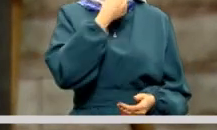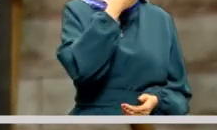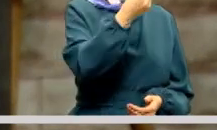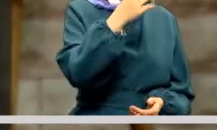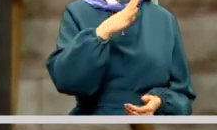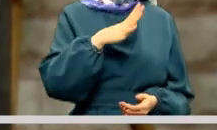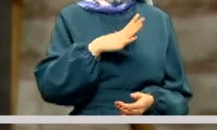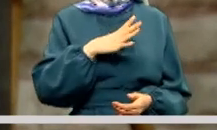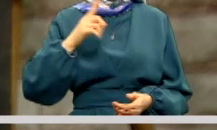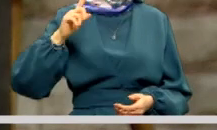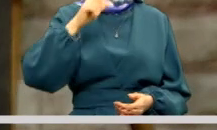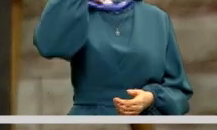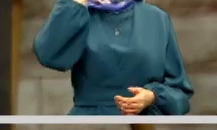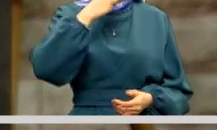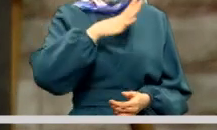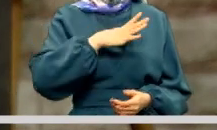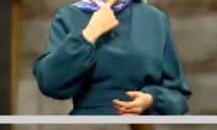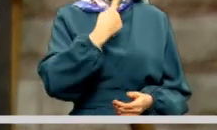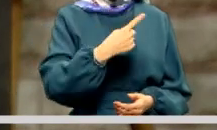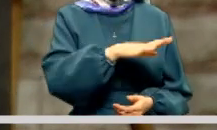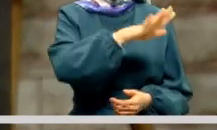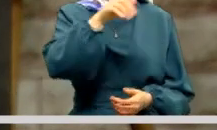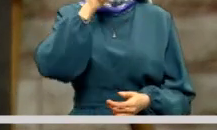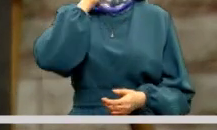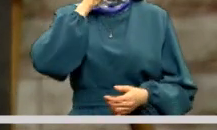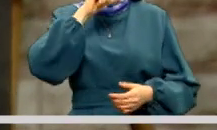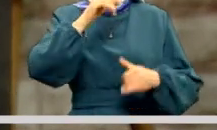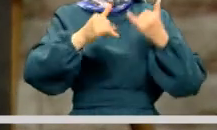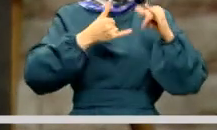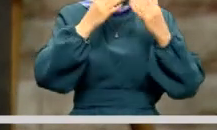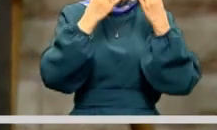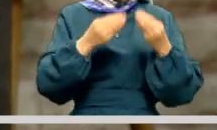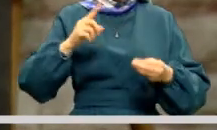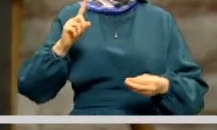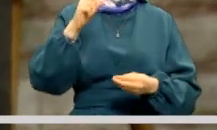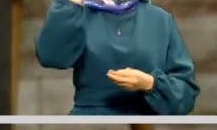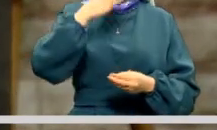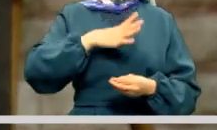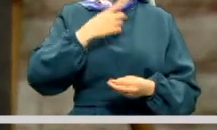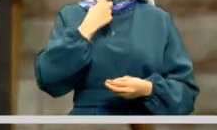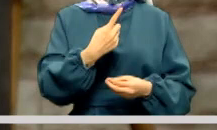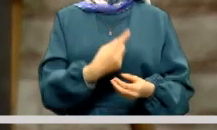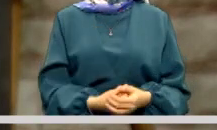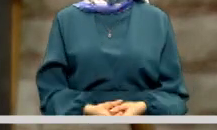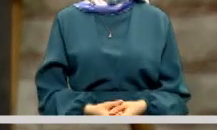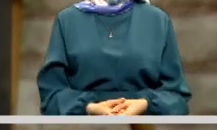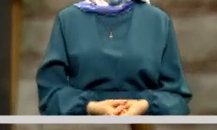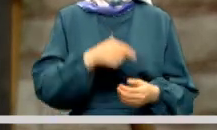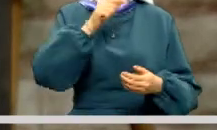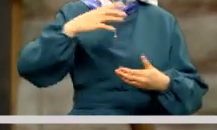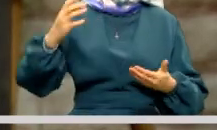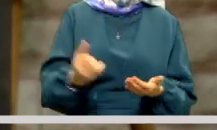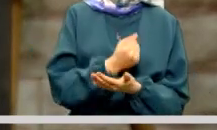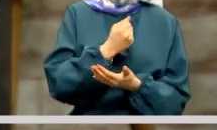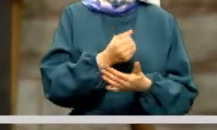ve müjdeliyor Yani bütün müminleri cennetlik olarak müjdeler Aslında temelde böyle bir şey vardır ama bunu kazanmak